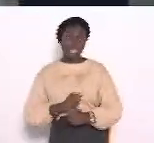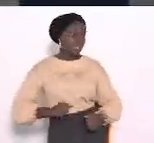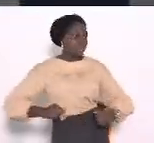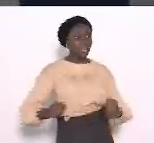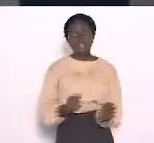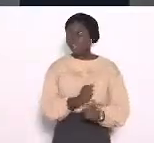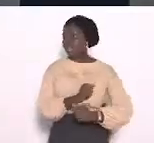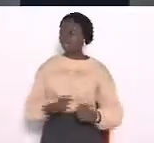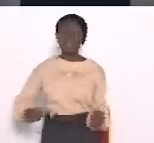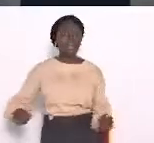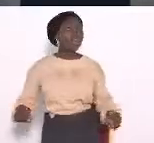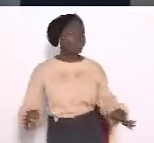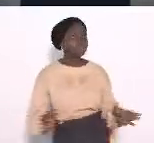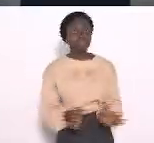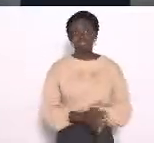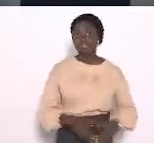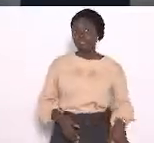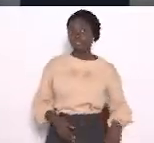Lord